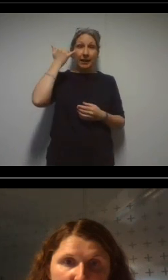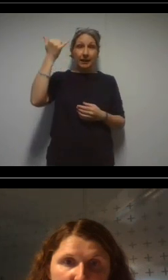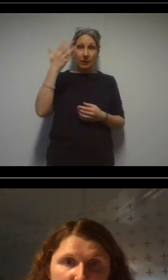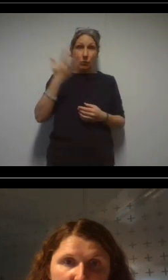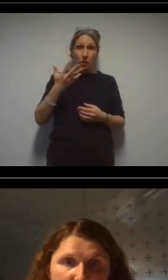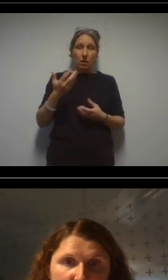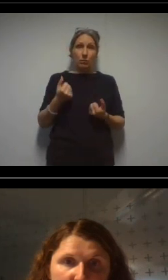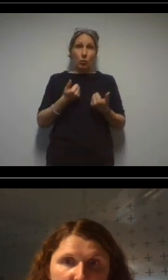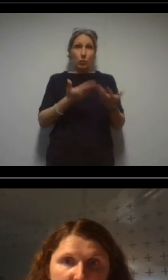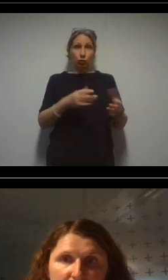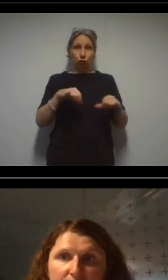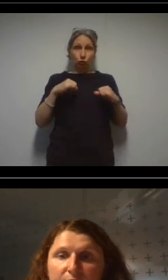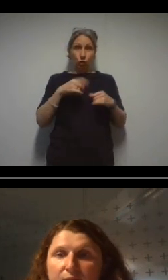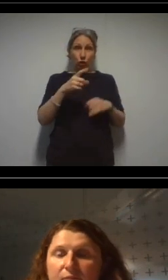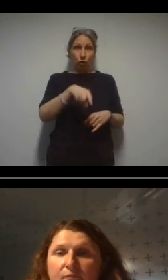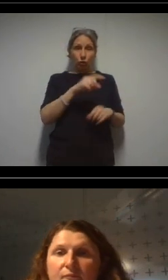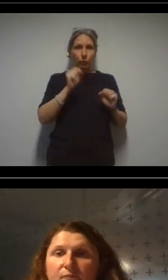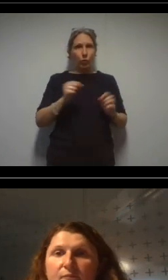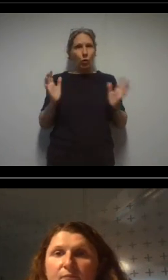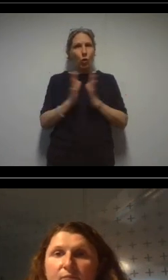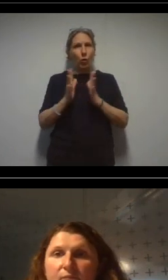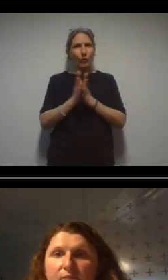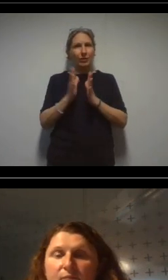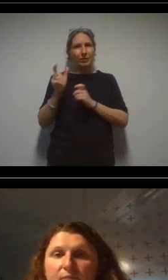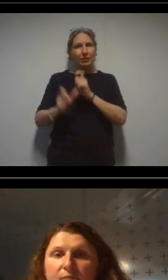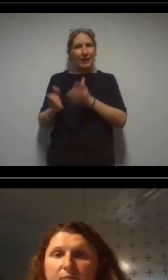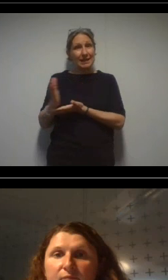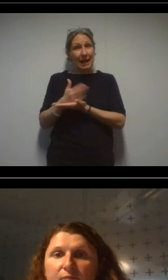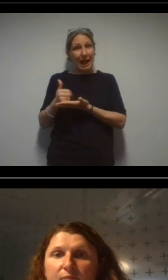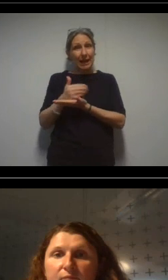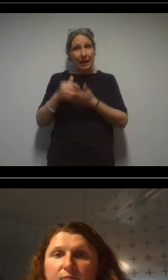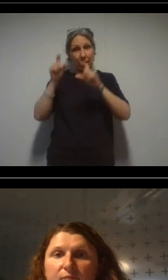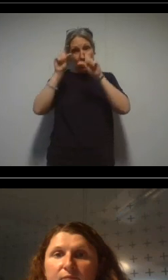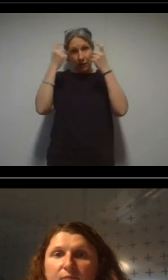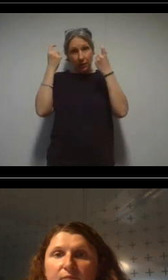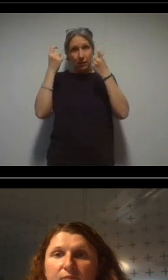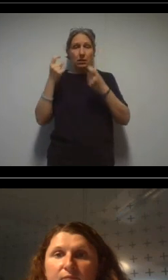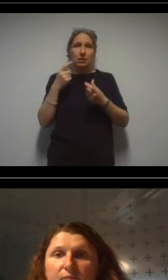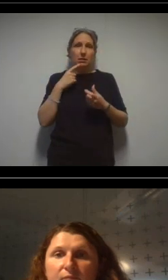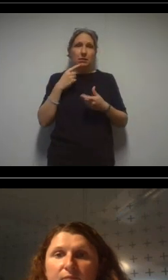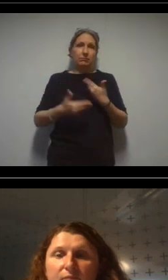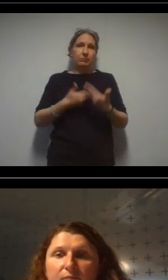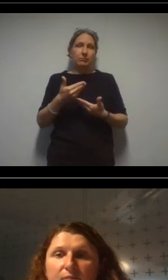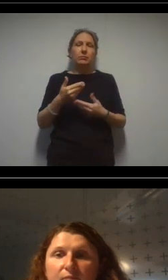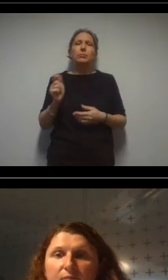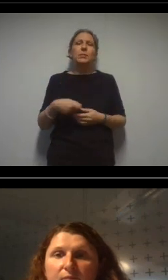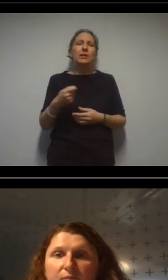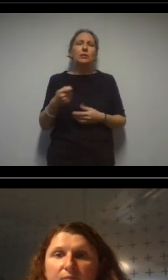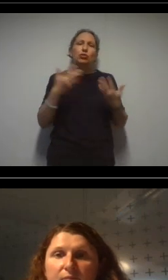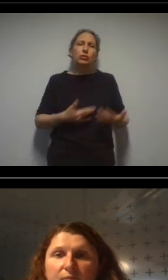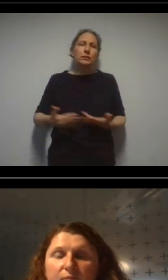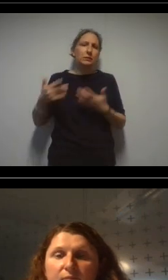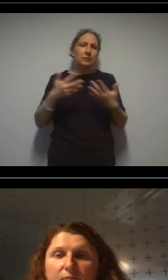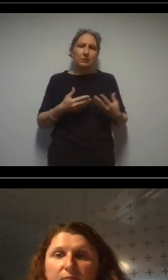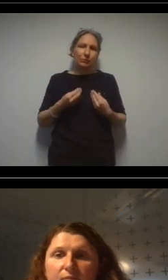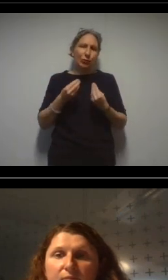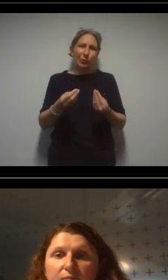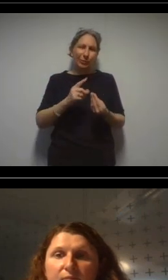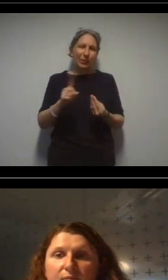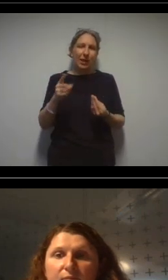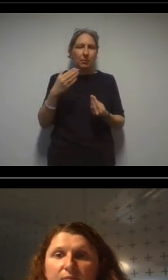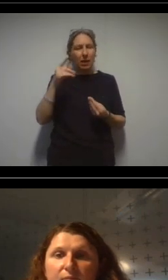jeunes de rencontrer des salariés et de poursuivre le plus longtemps possible. Alors, on ne va pas rentrer dans les chiffres, mais il faut juste peut-être avoir en tête